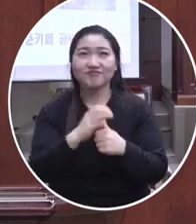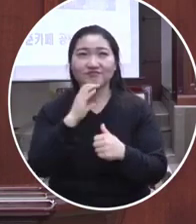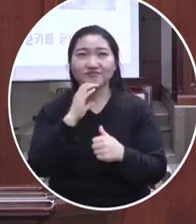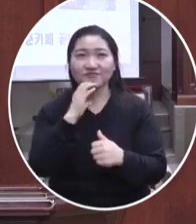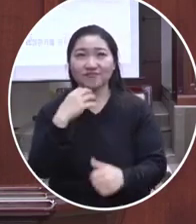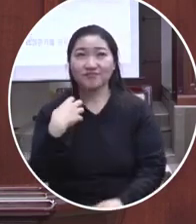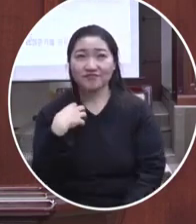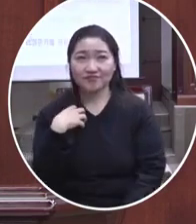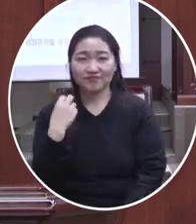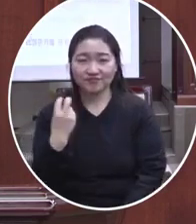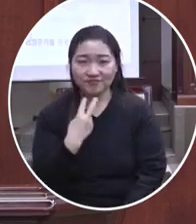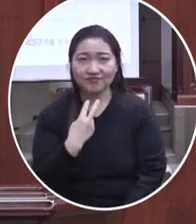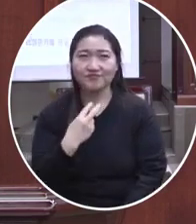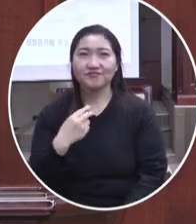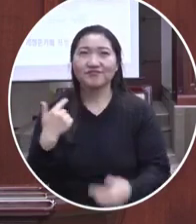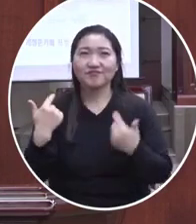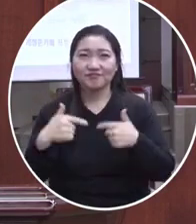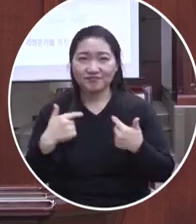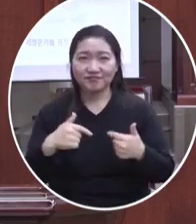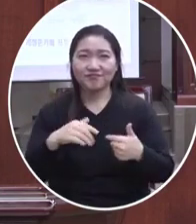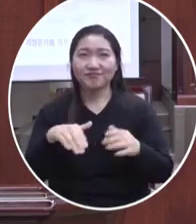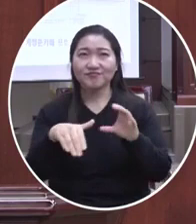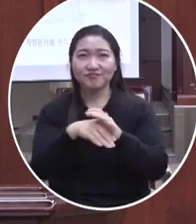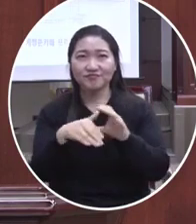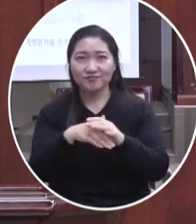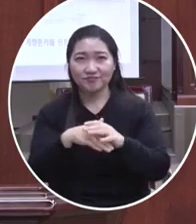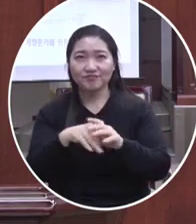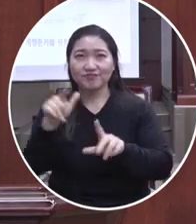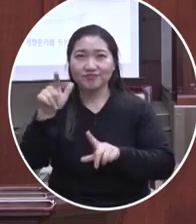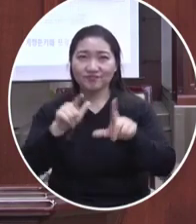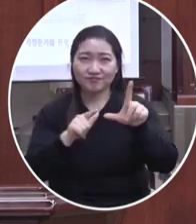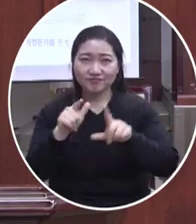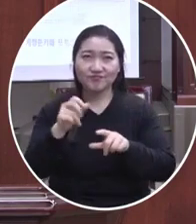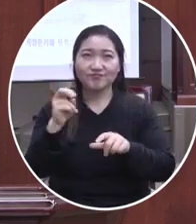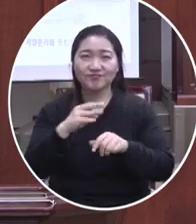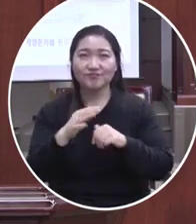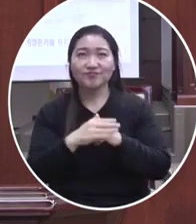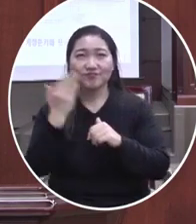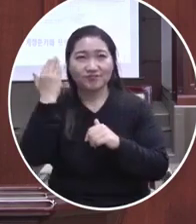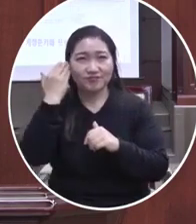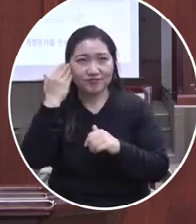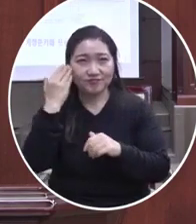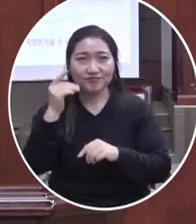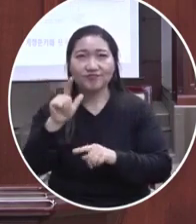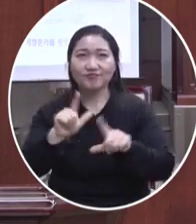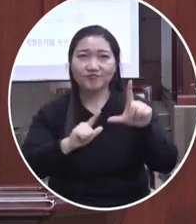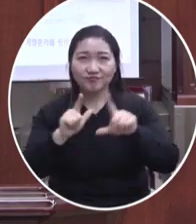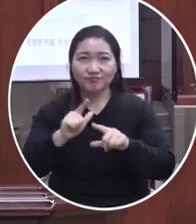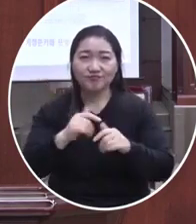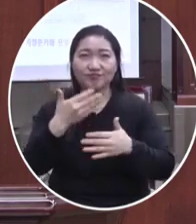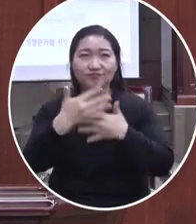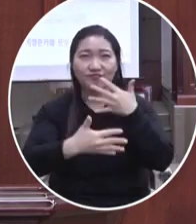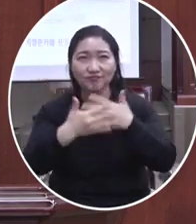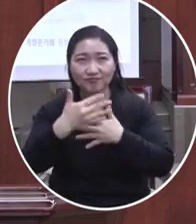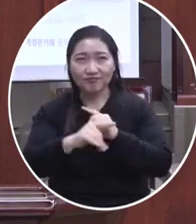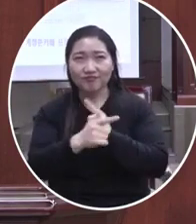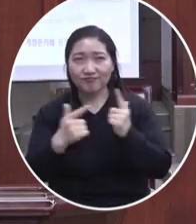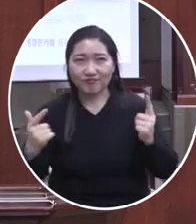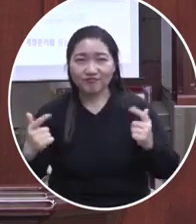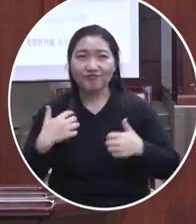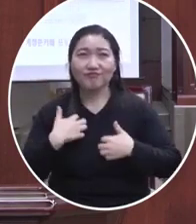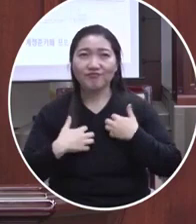본연의 역할뿐만 아니라 매일 문화 공연과 교양 강좌, 그리고 영화 상영 등 다양한